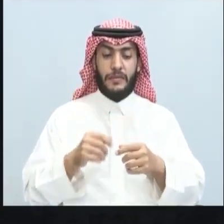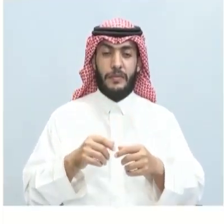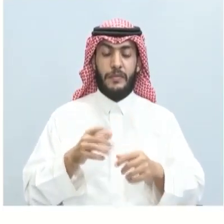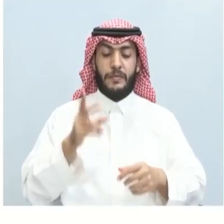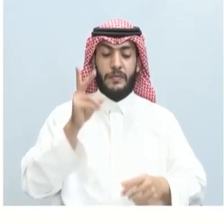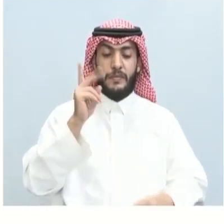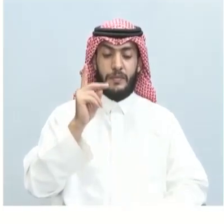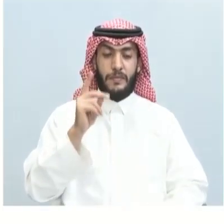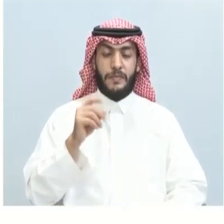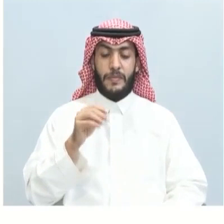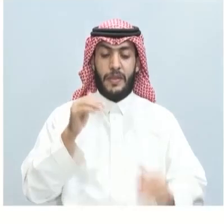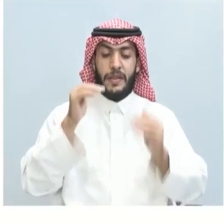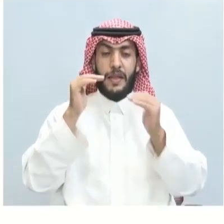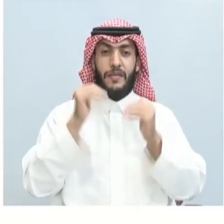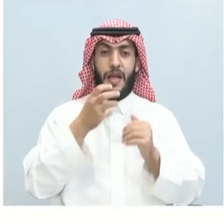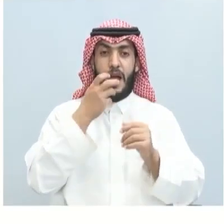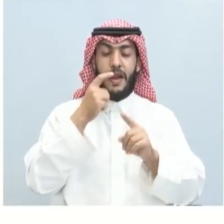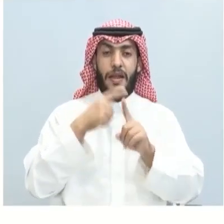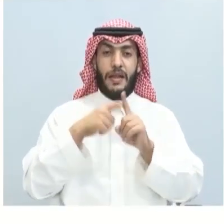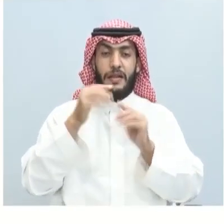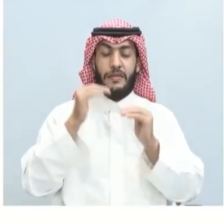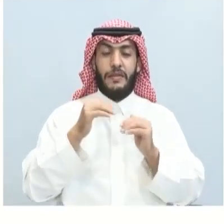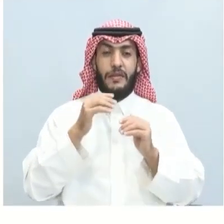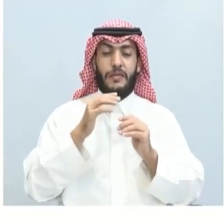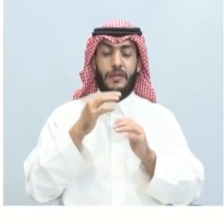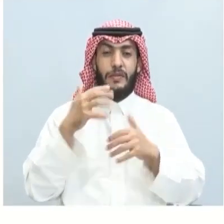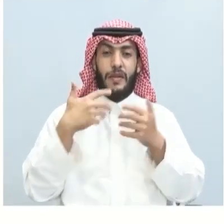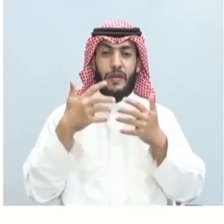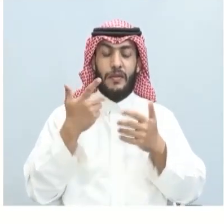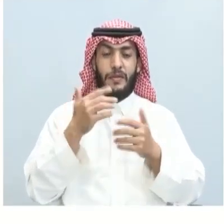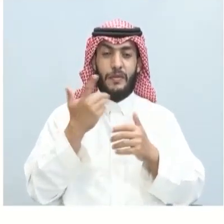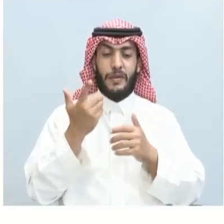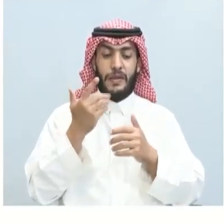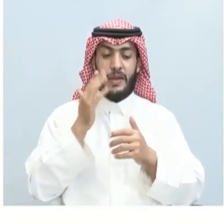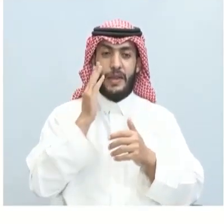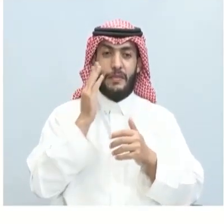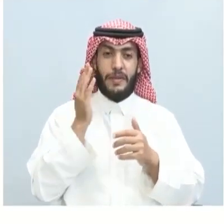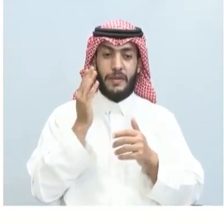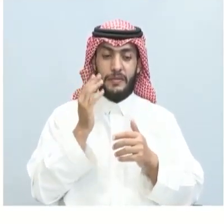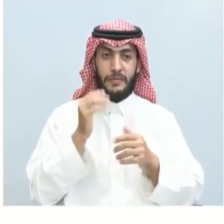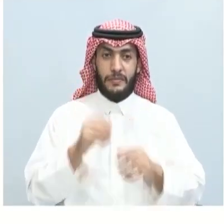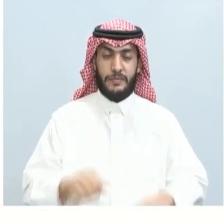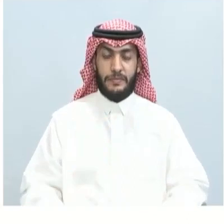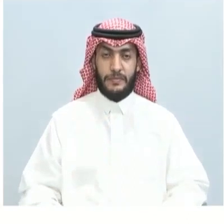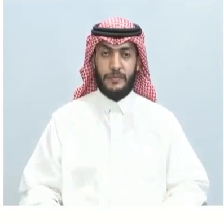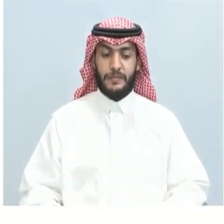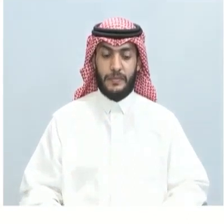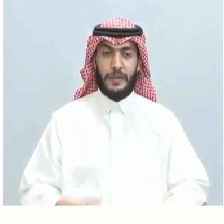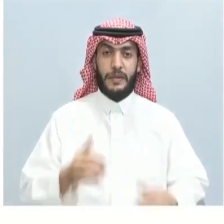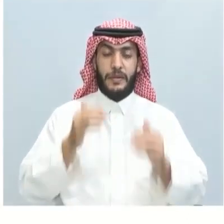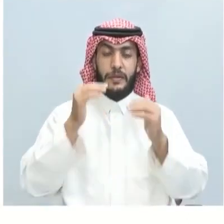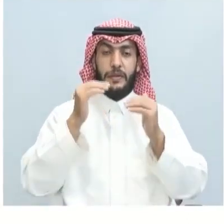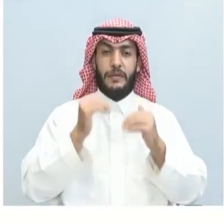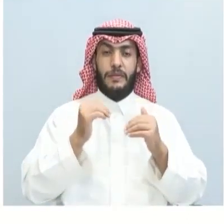الان هنا خف درجه الحراره يتجه لتفاعل بالاتجاه نحو اليمين اللي هو التفاعل الامامي اللي يعطيني